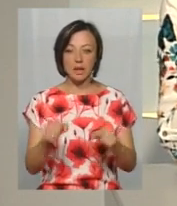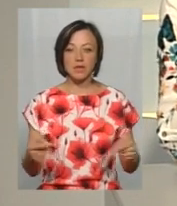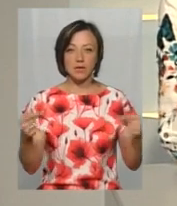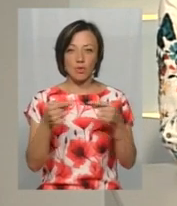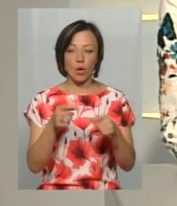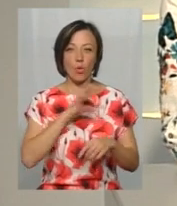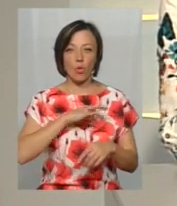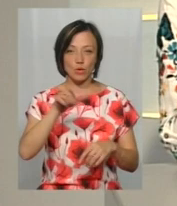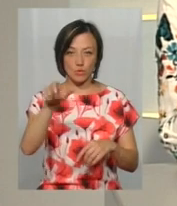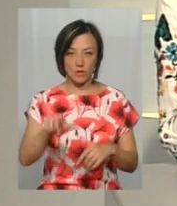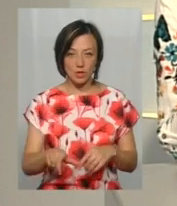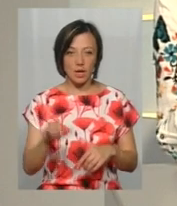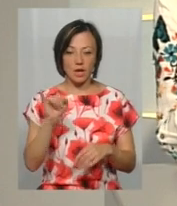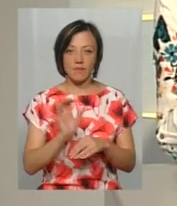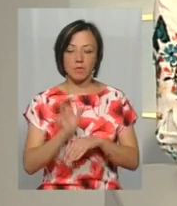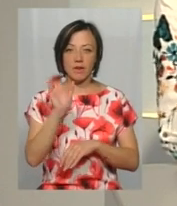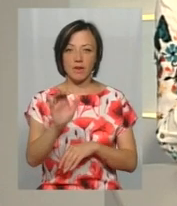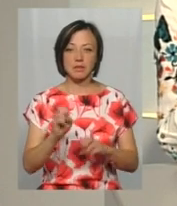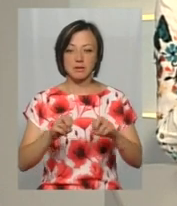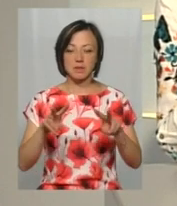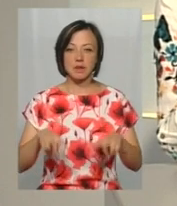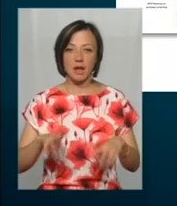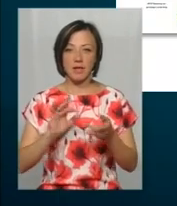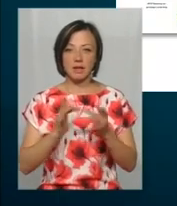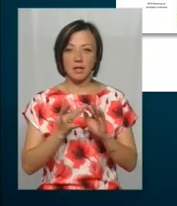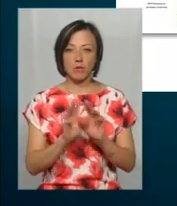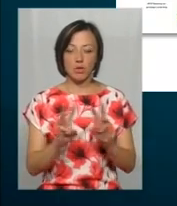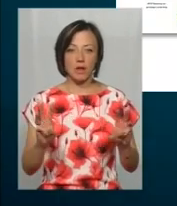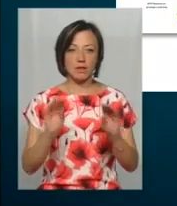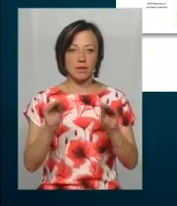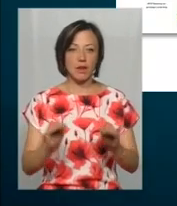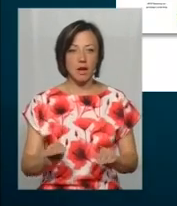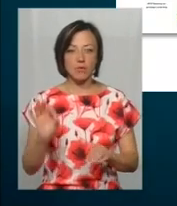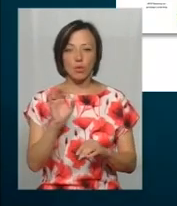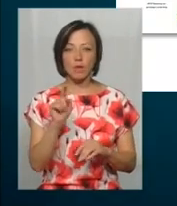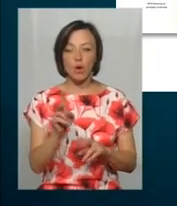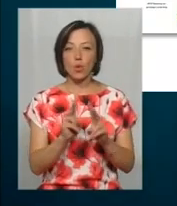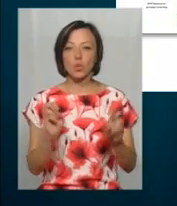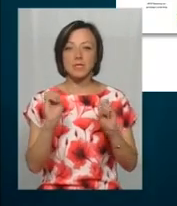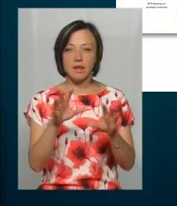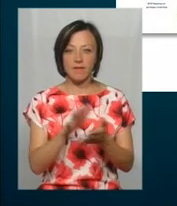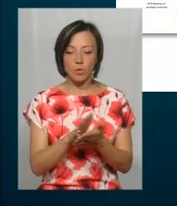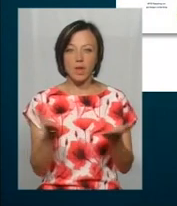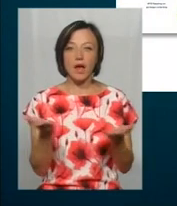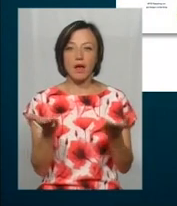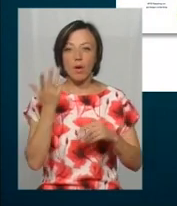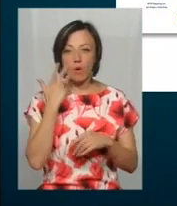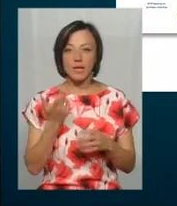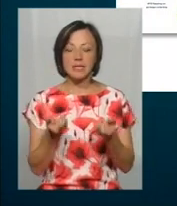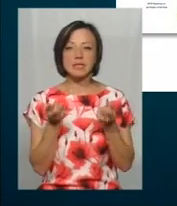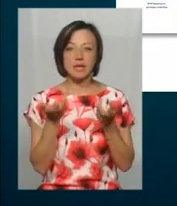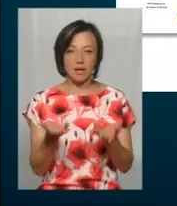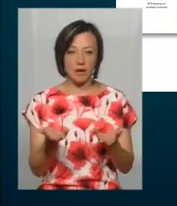ідентифікувати користувача і відправляти на спеціальний інтернет-портал дані про те, хто здав відходи, які, коли і